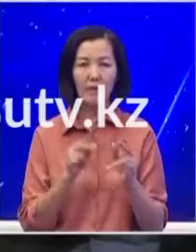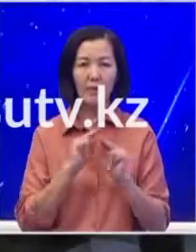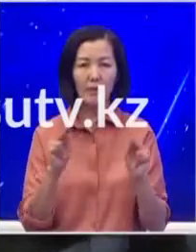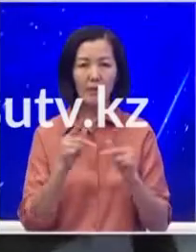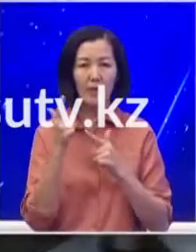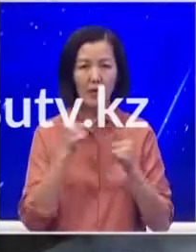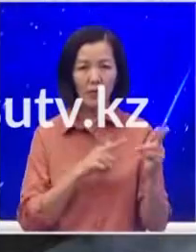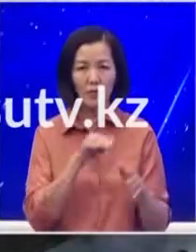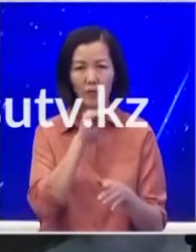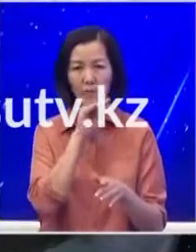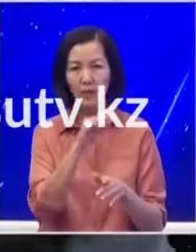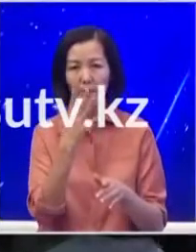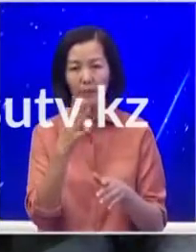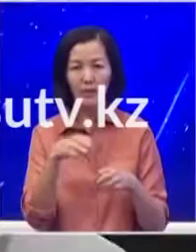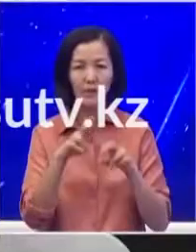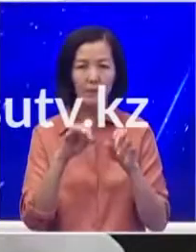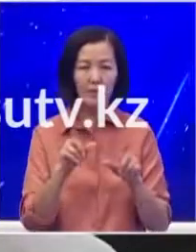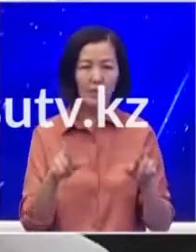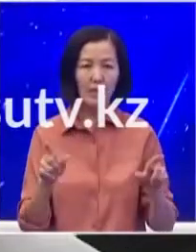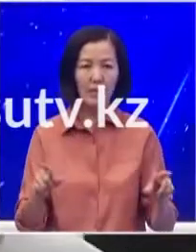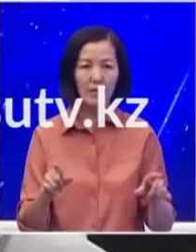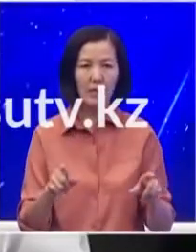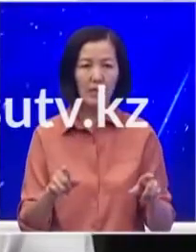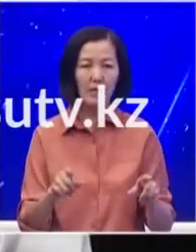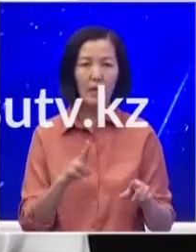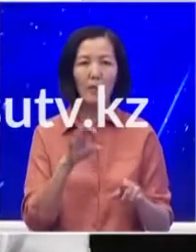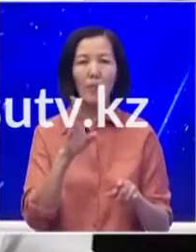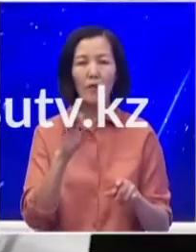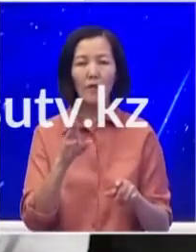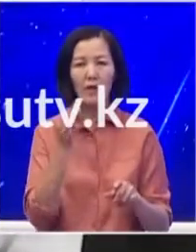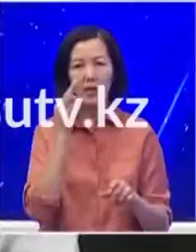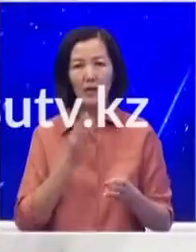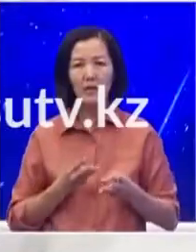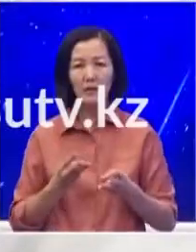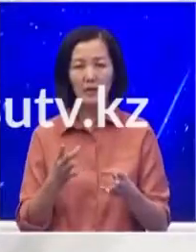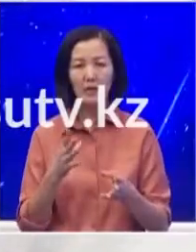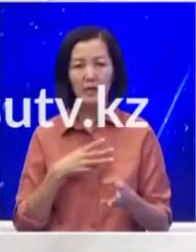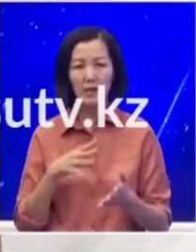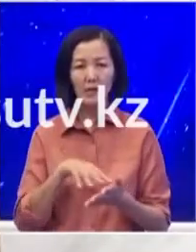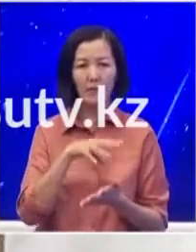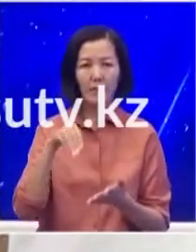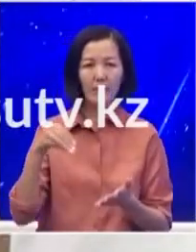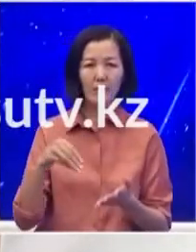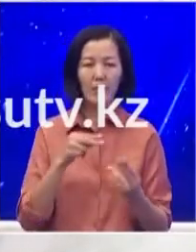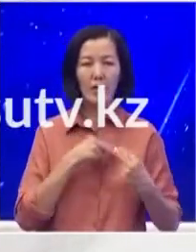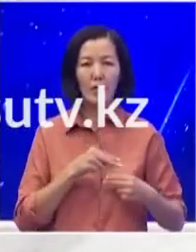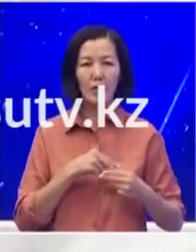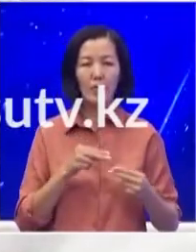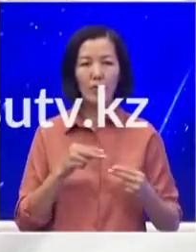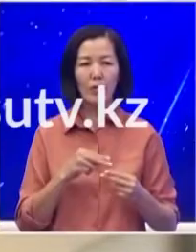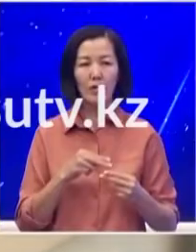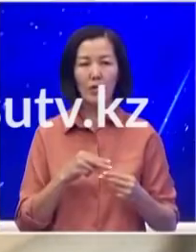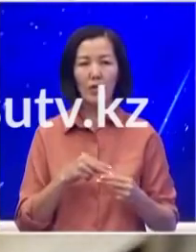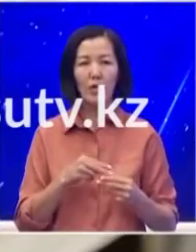готовят профессионалов по 5 специальностям. Одна из квалификаций – повар-кондитер. Демонстрационный экзамен для будущих работников кухни – прекрасный